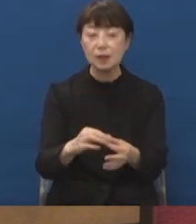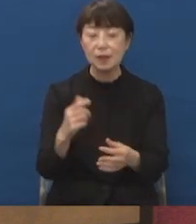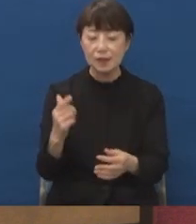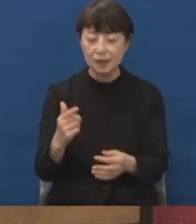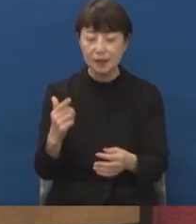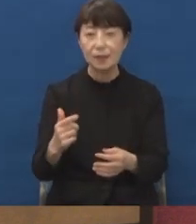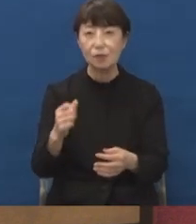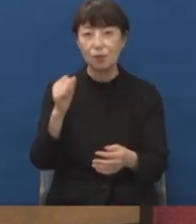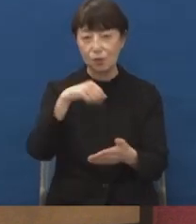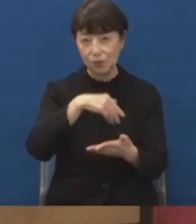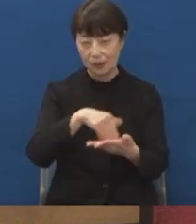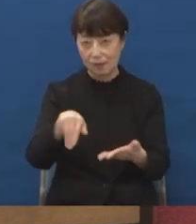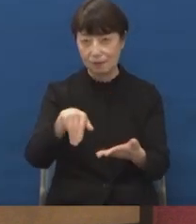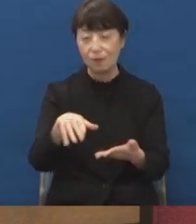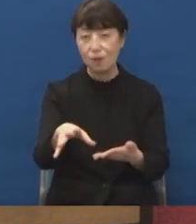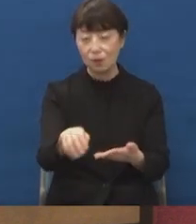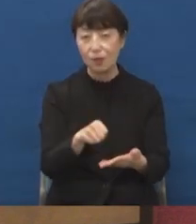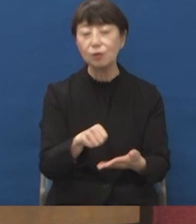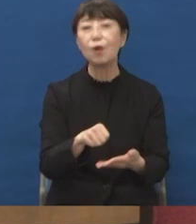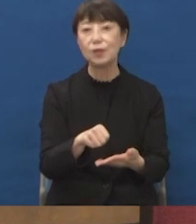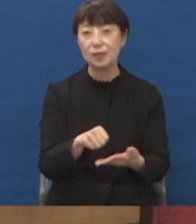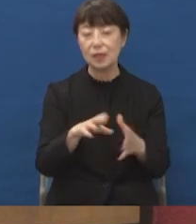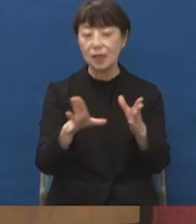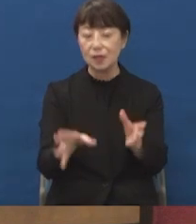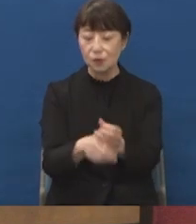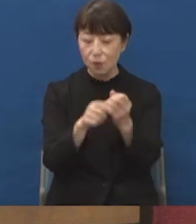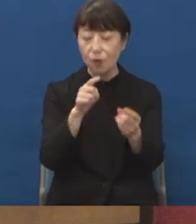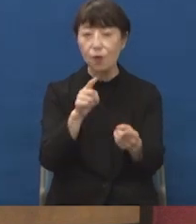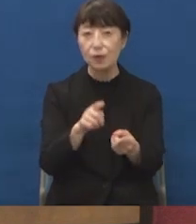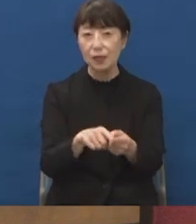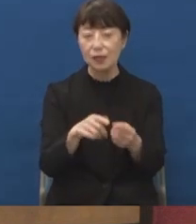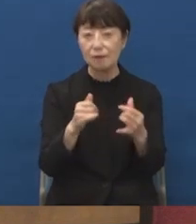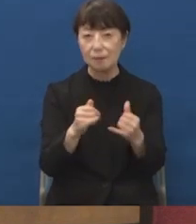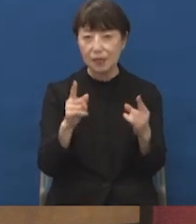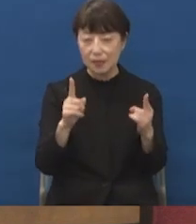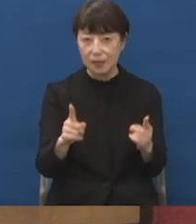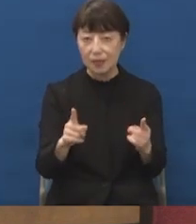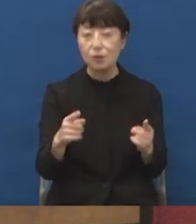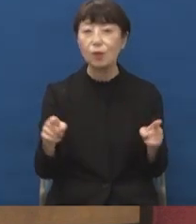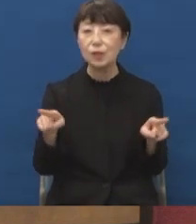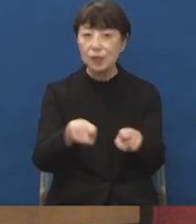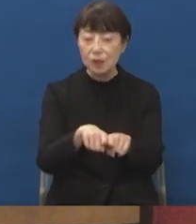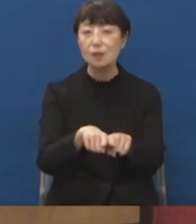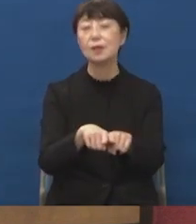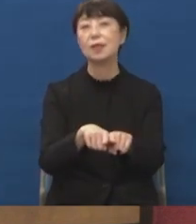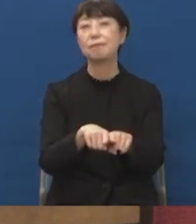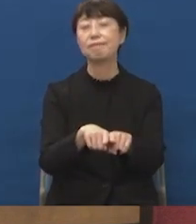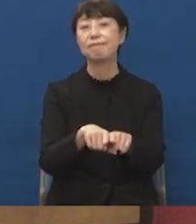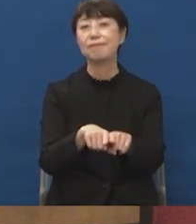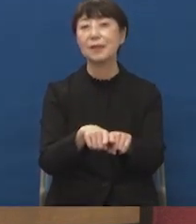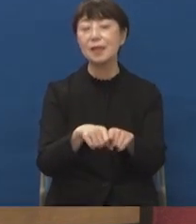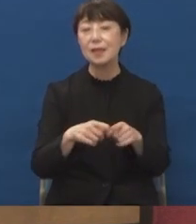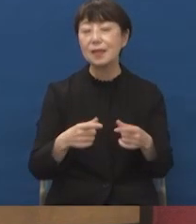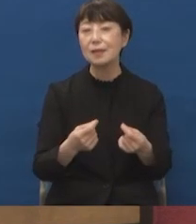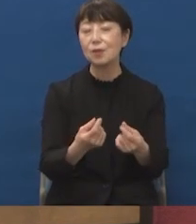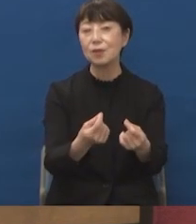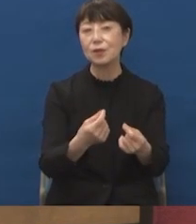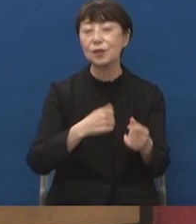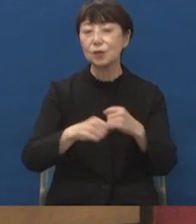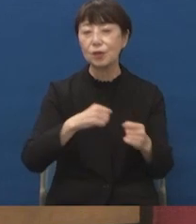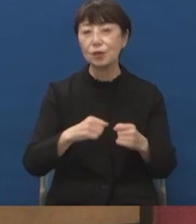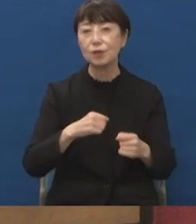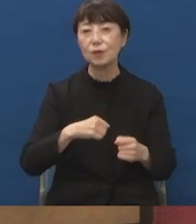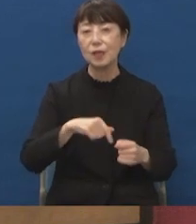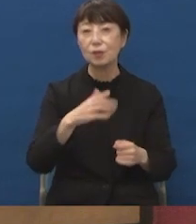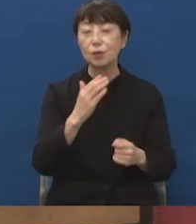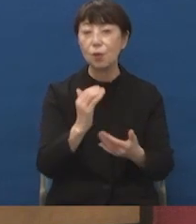ただき、総合的な政策については、民間事業者とも連携をすることによって、引き続き取り組んでいただくことを求め